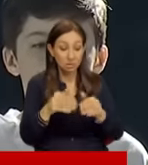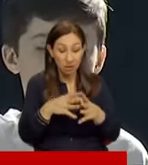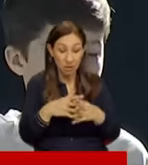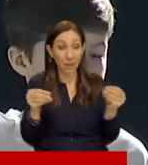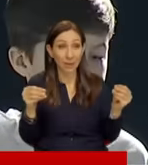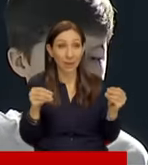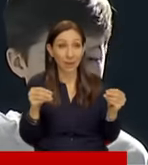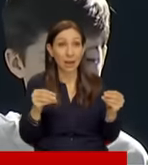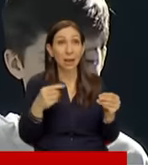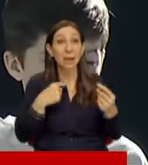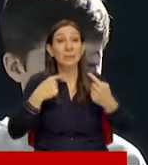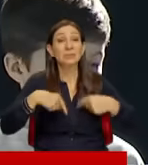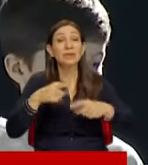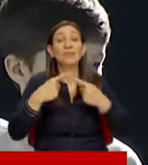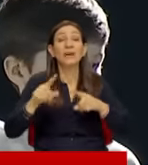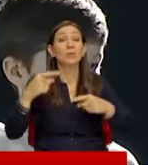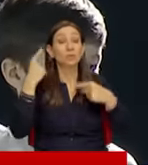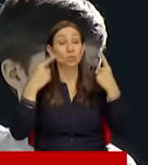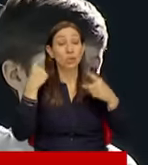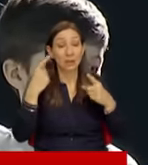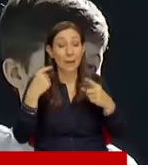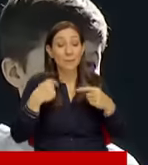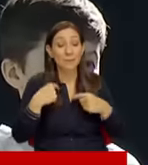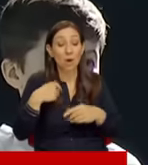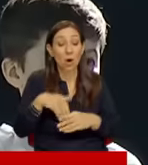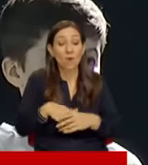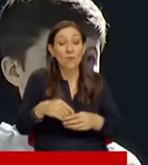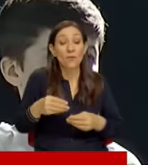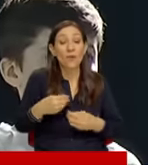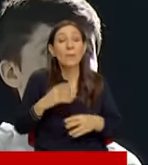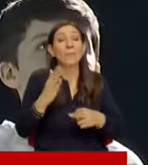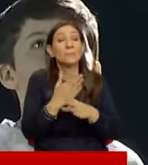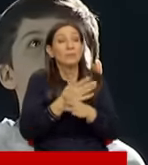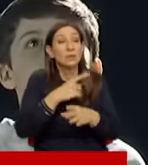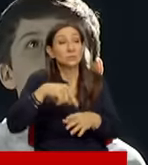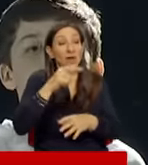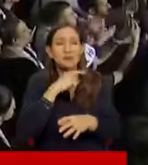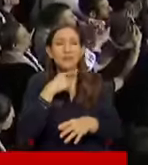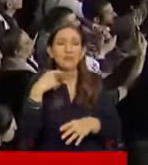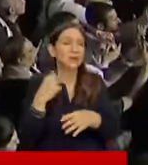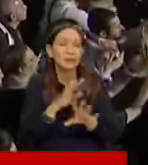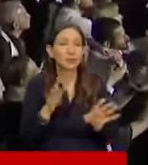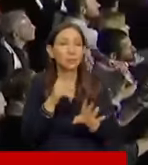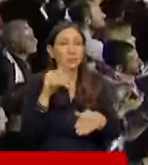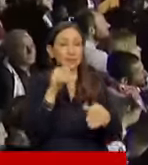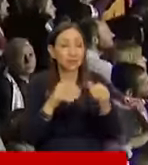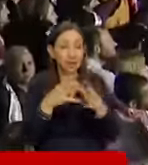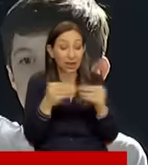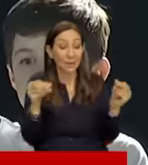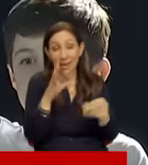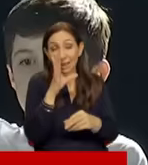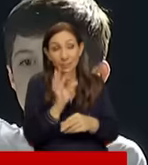kaybedeni, bizden farklı düşünen, bize oy vermeyen hemşerilerimiz asla değildir. Bu seçimin